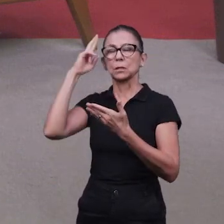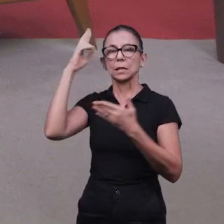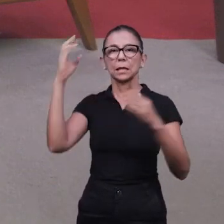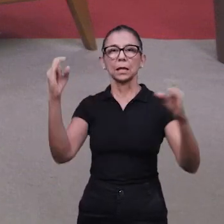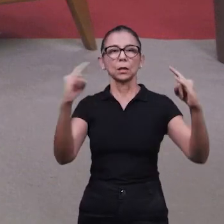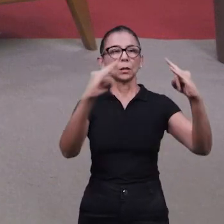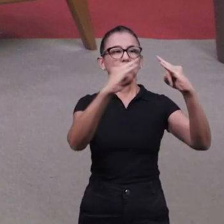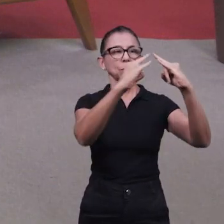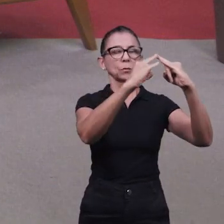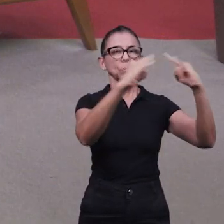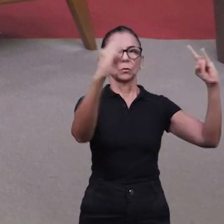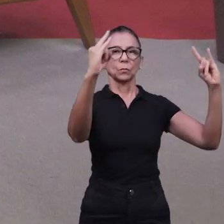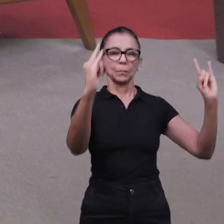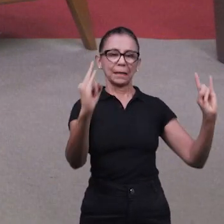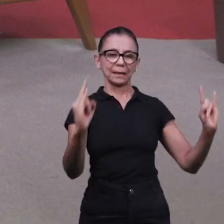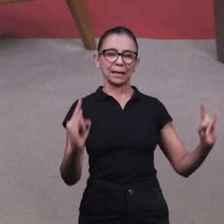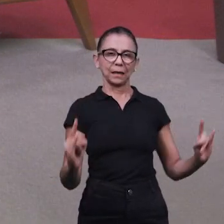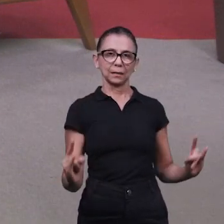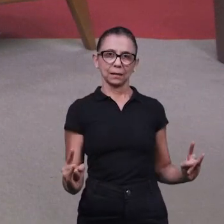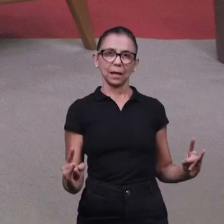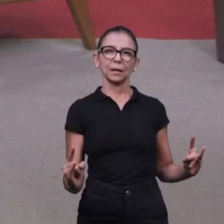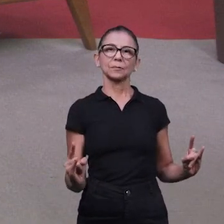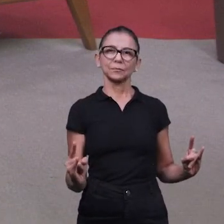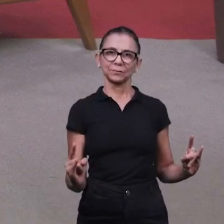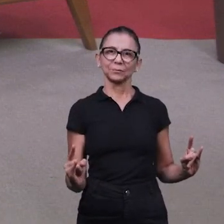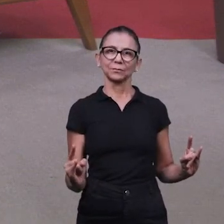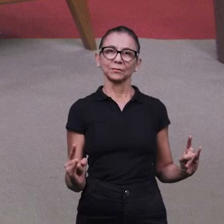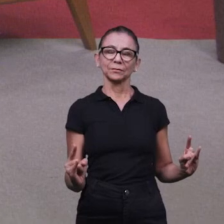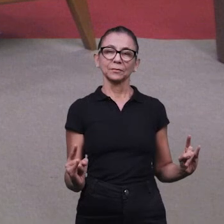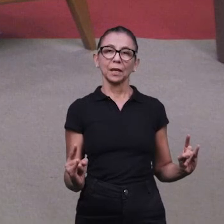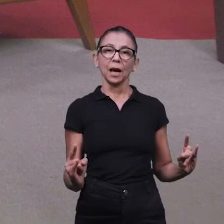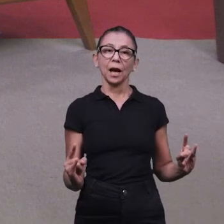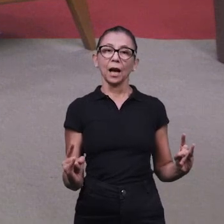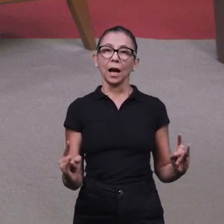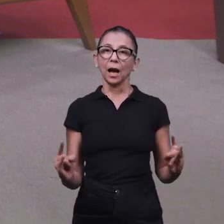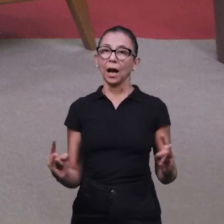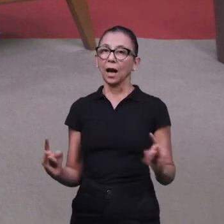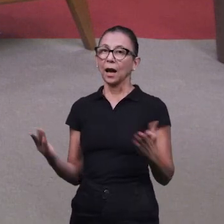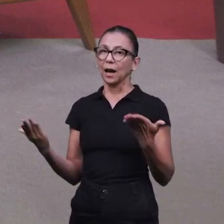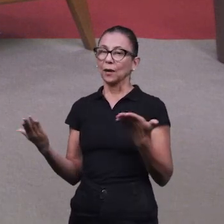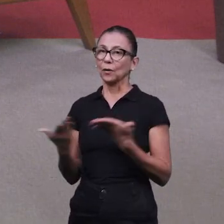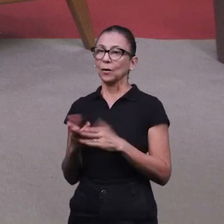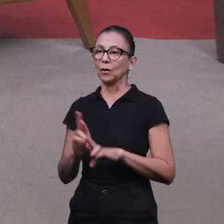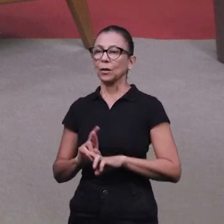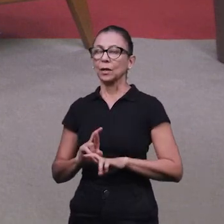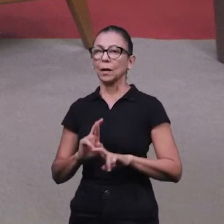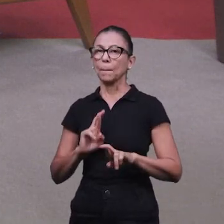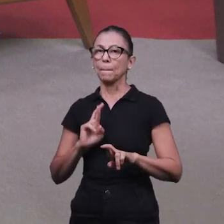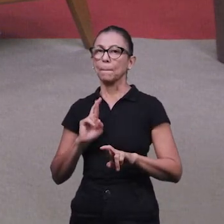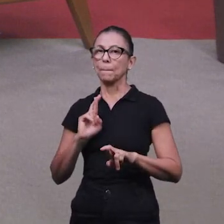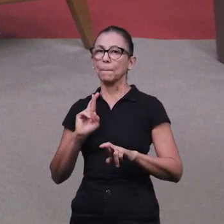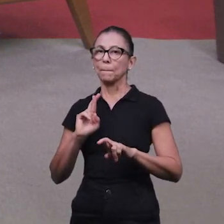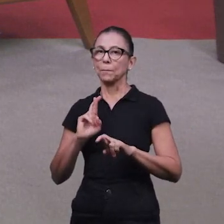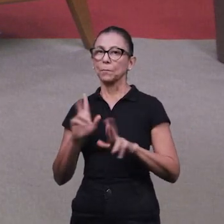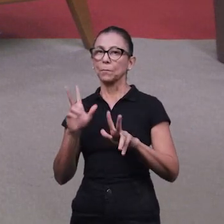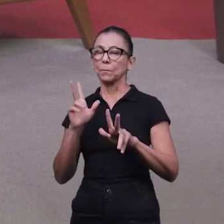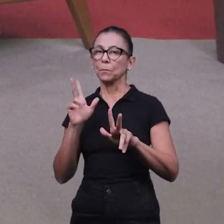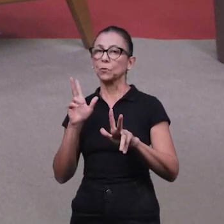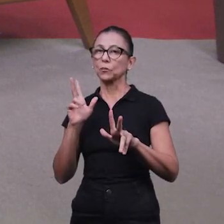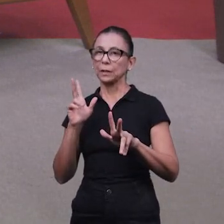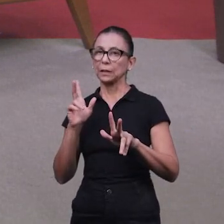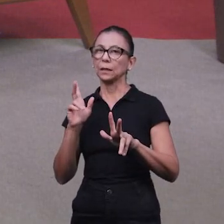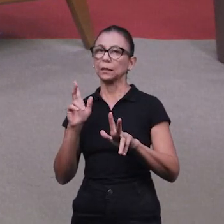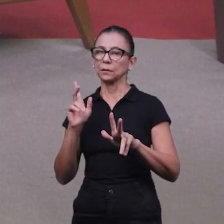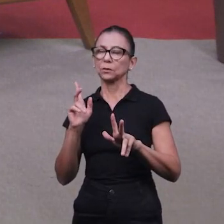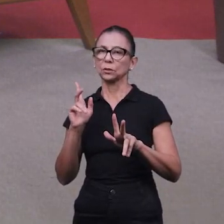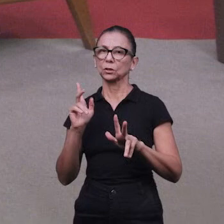une valeur inestimable. Mais maintenant, c'était une autre condition. Maintenant, c'était